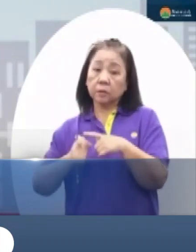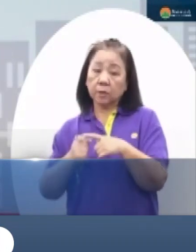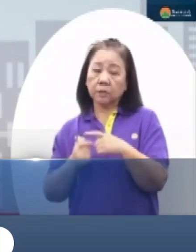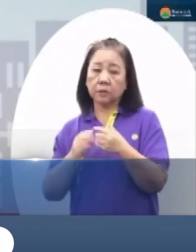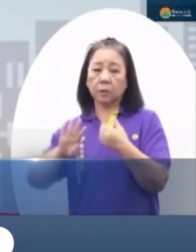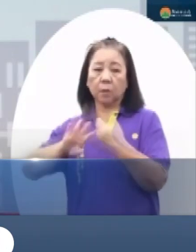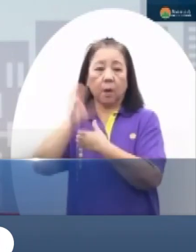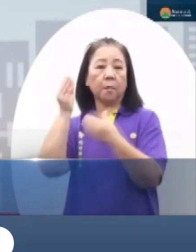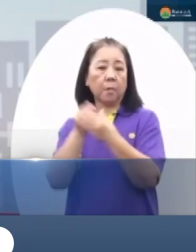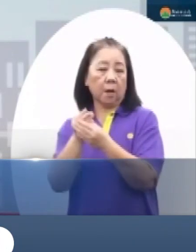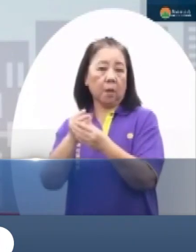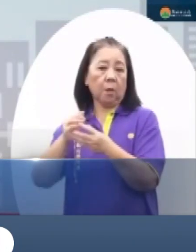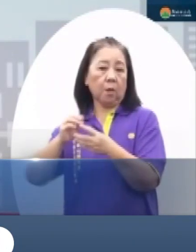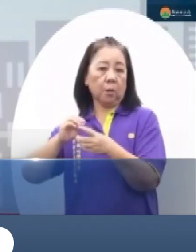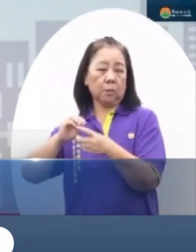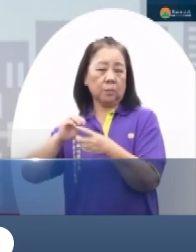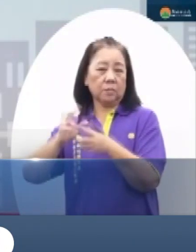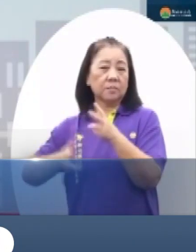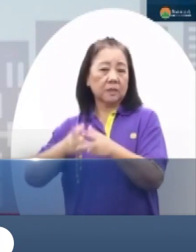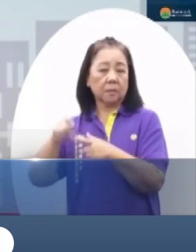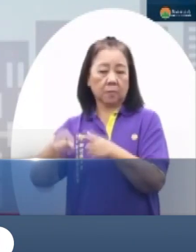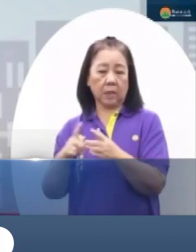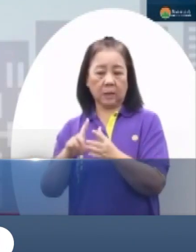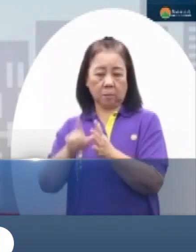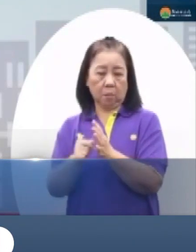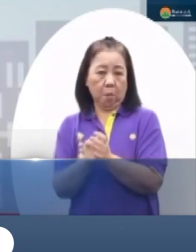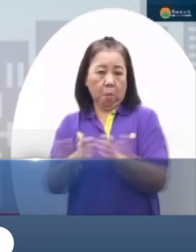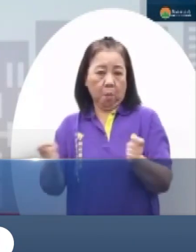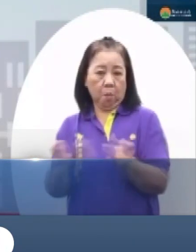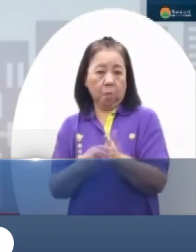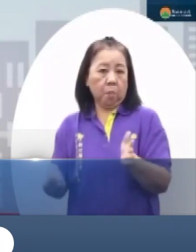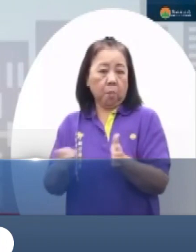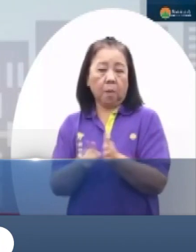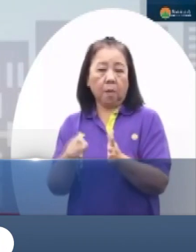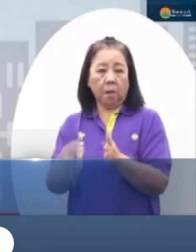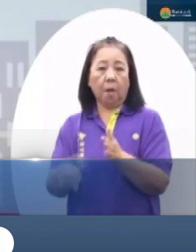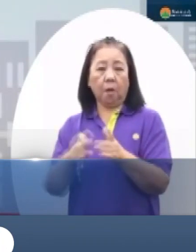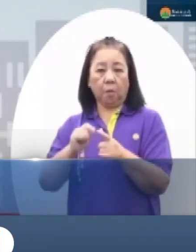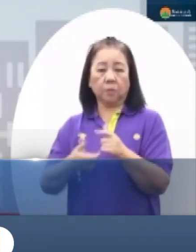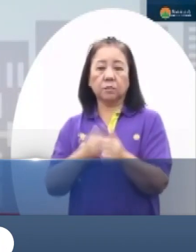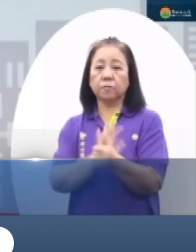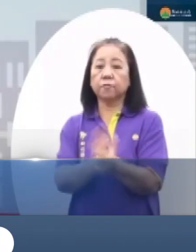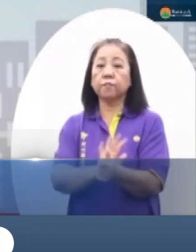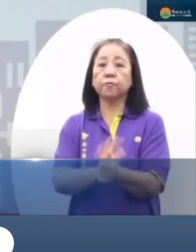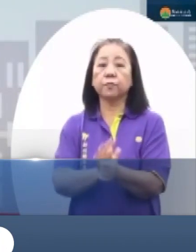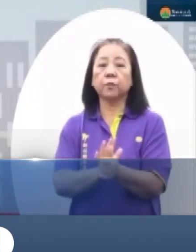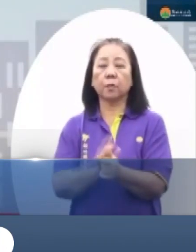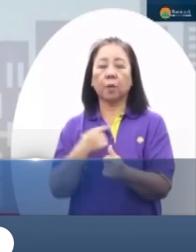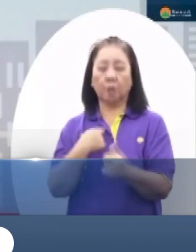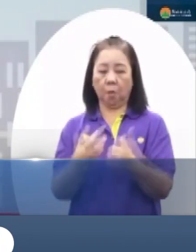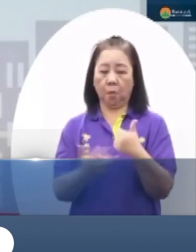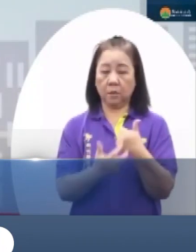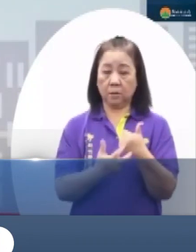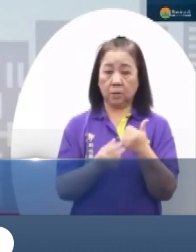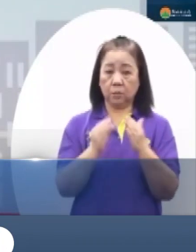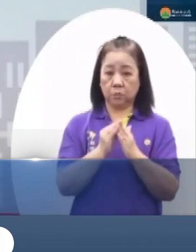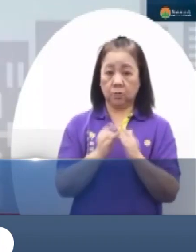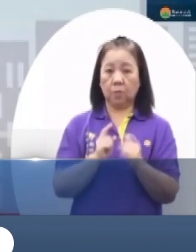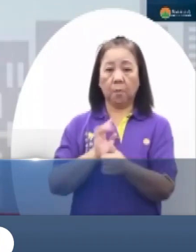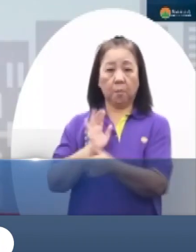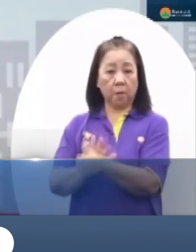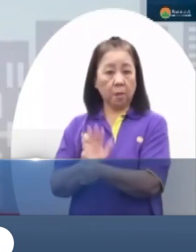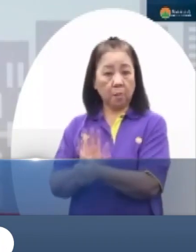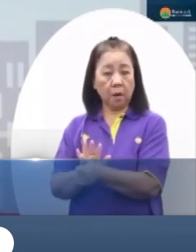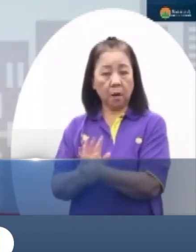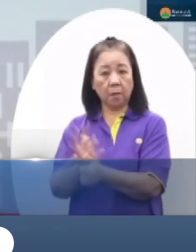包的厂商，他常住在该公司服务的一个员工，经本府卫生局协助疫调，